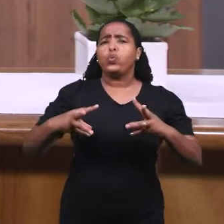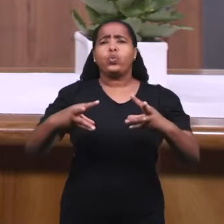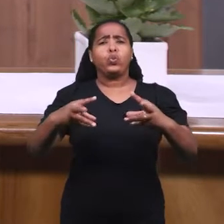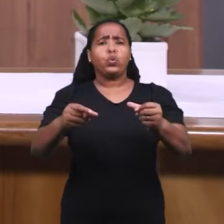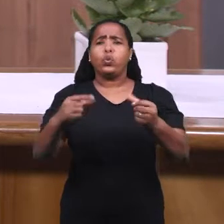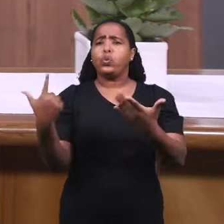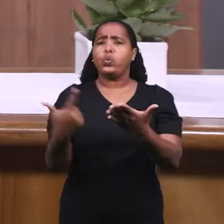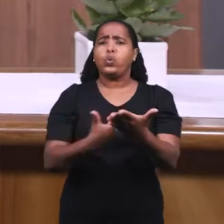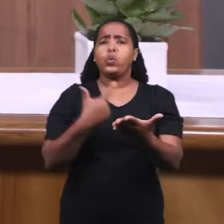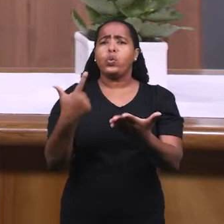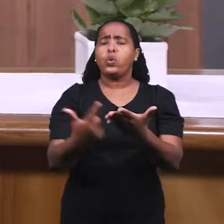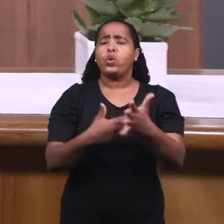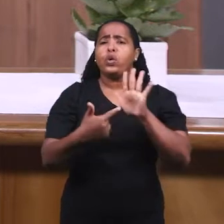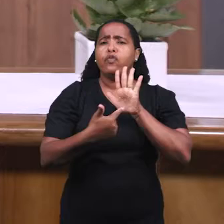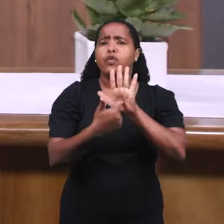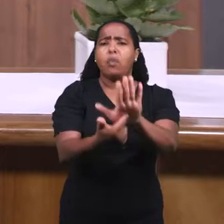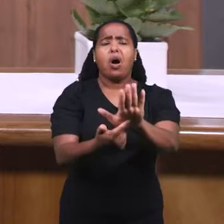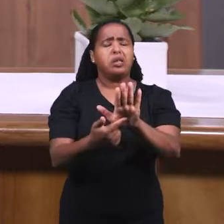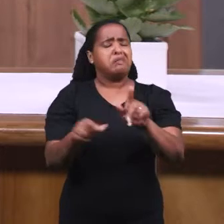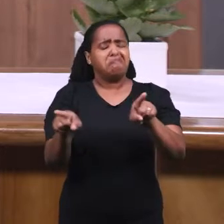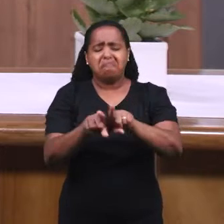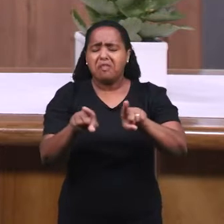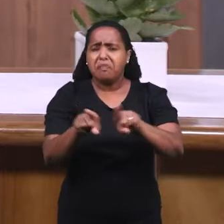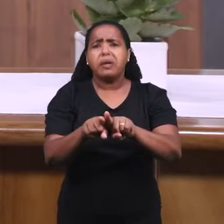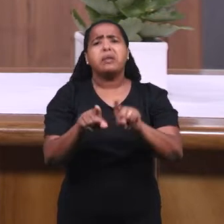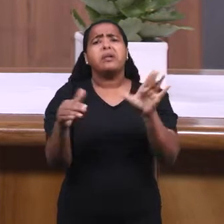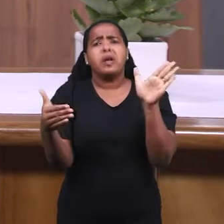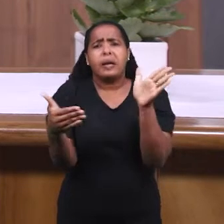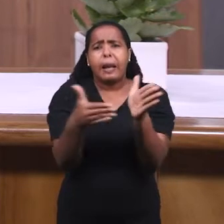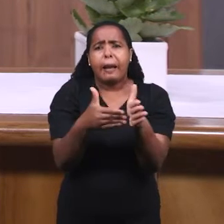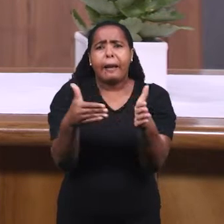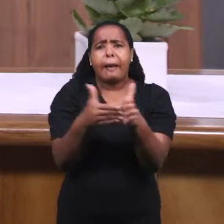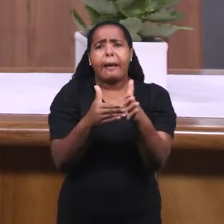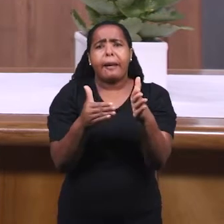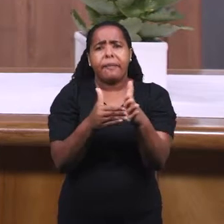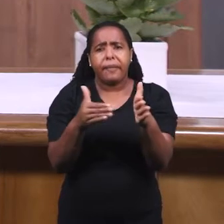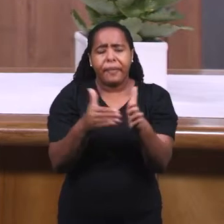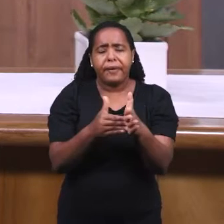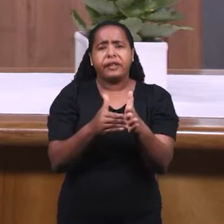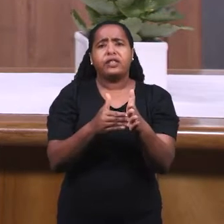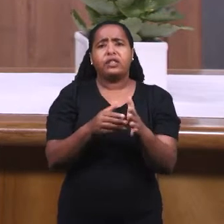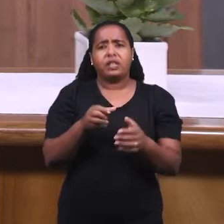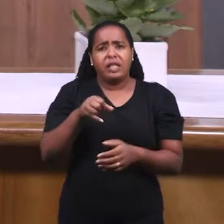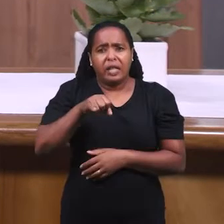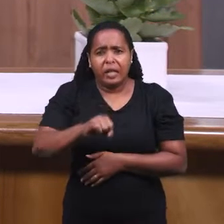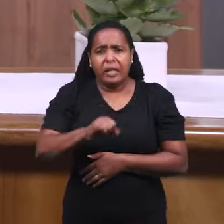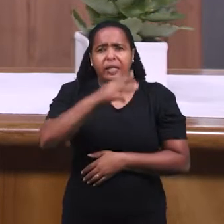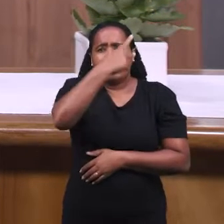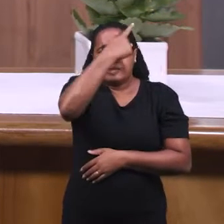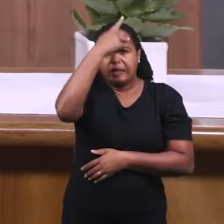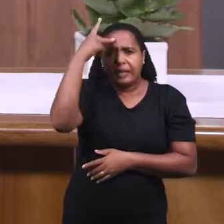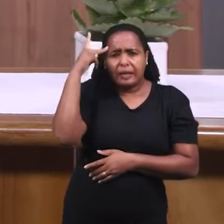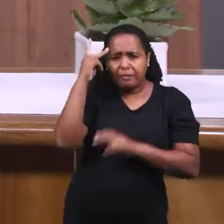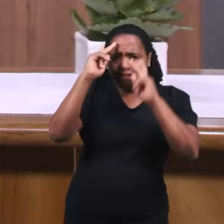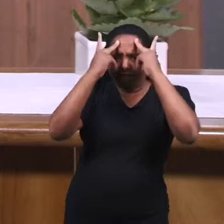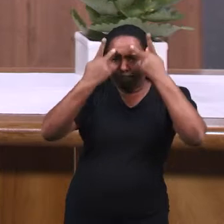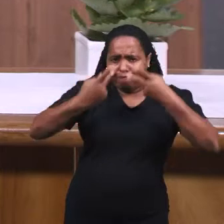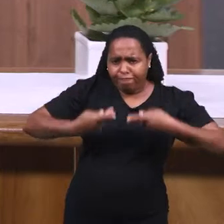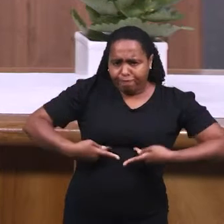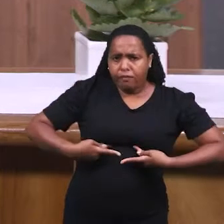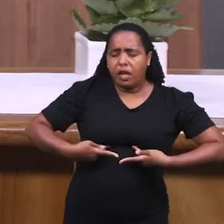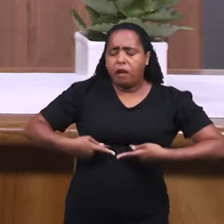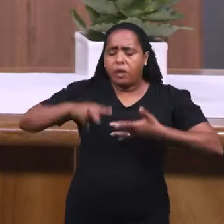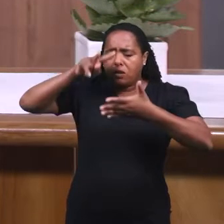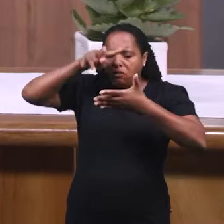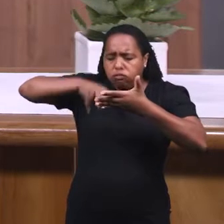том, как ему должно себя вести, устанавливают границы и которые приводят человека, да,